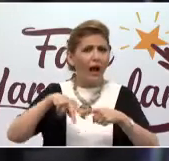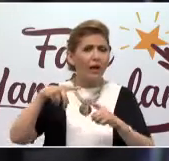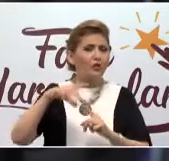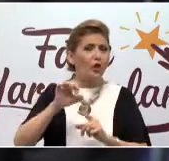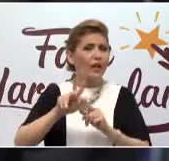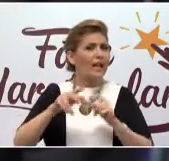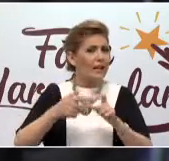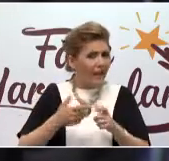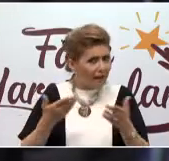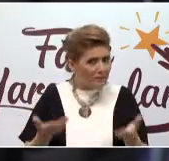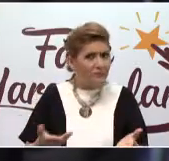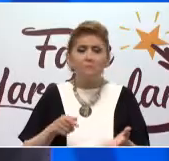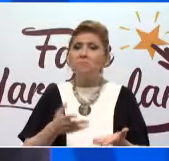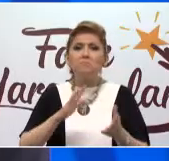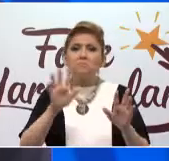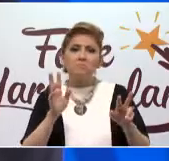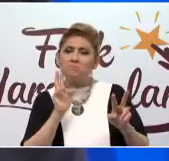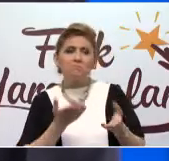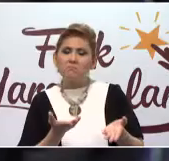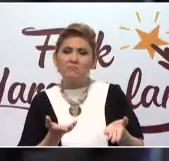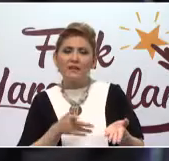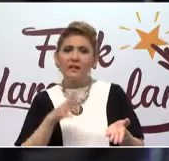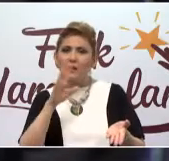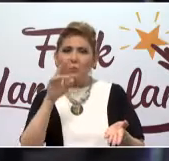çıkartıyoruz. Sokakta tepki nasıl insanlarda? Tepki nasıl?